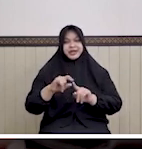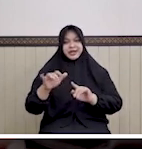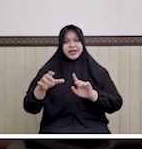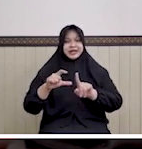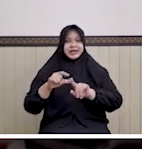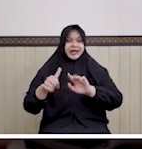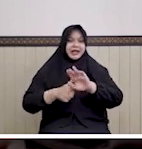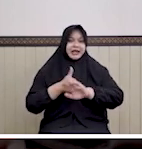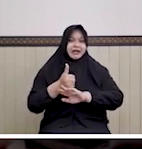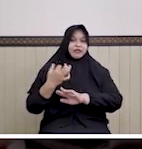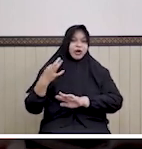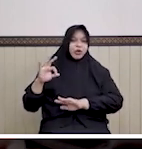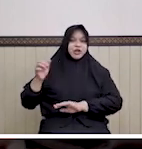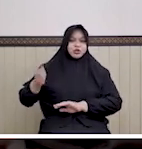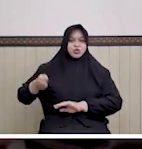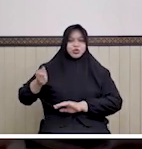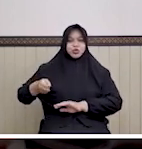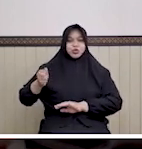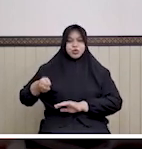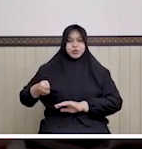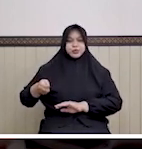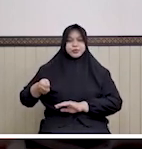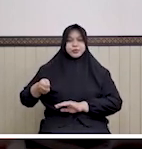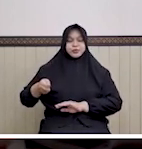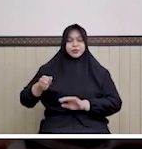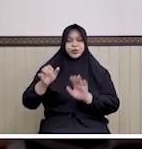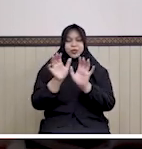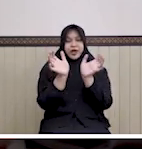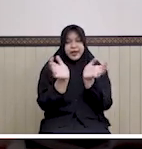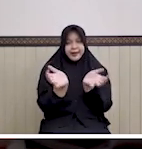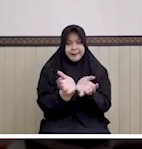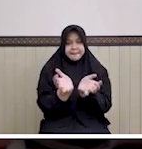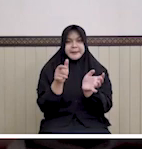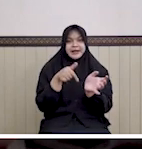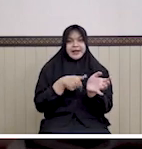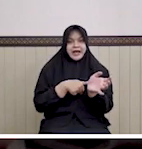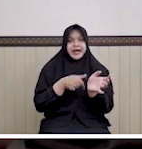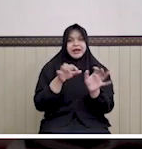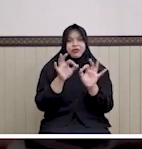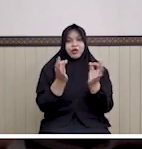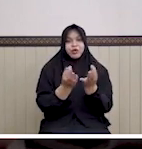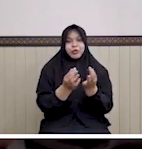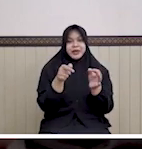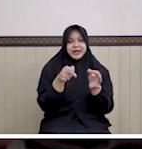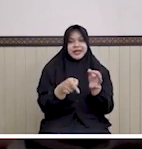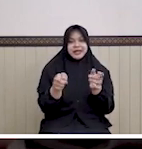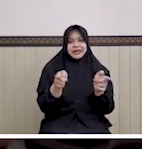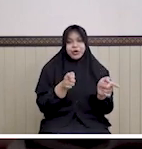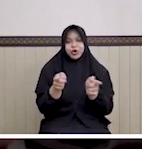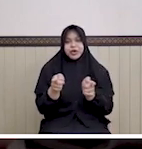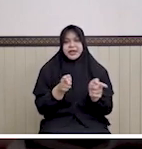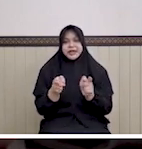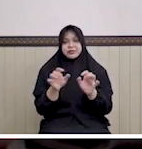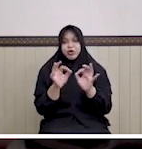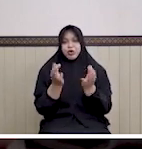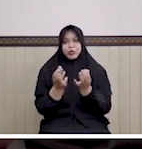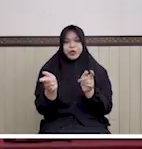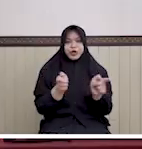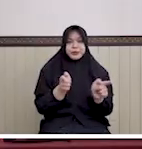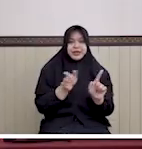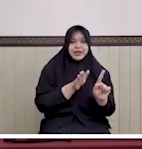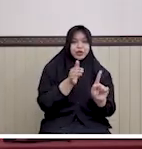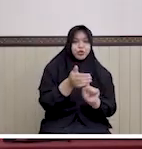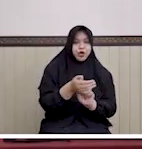nah ia forum ini merupakan forum koordinasi perlindungan perempuan dan anak korban kekerasan